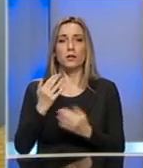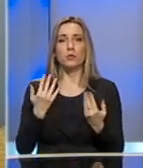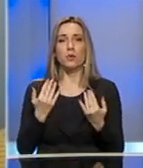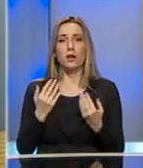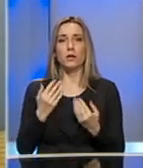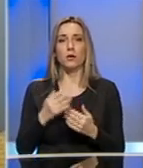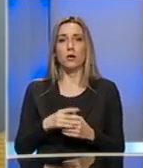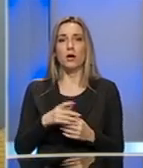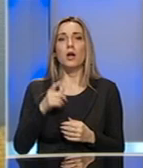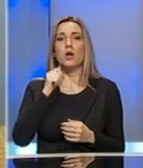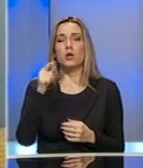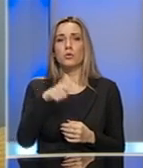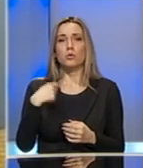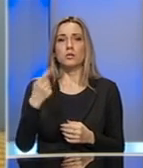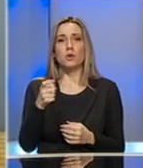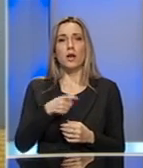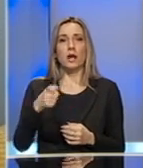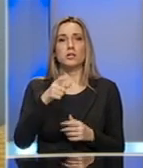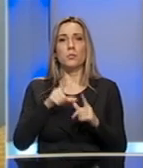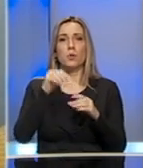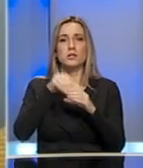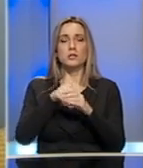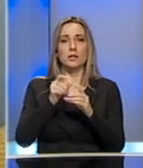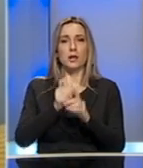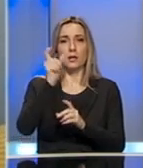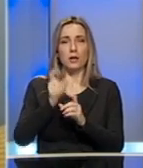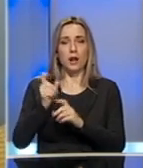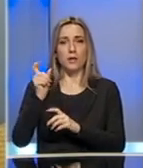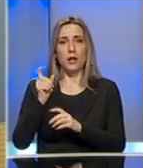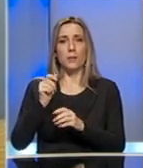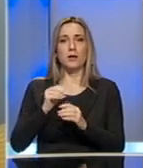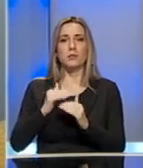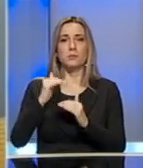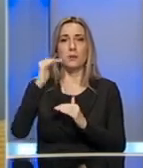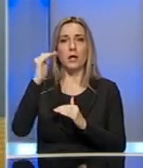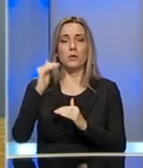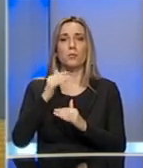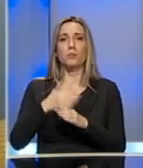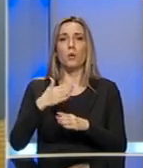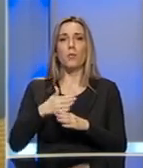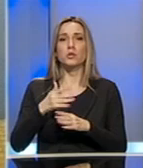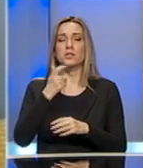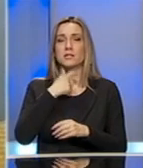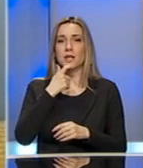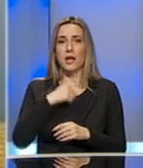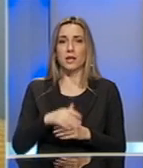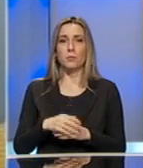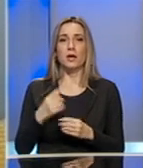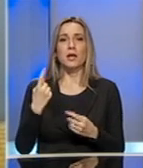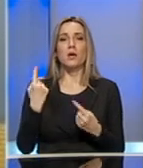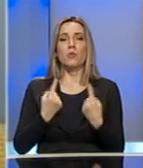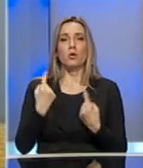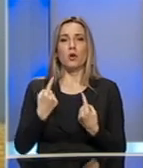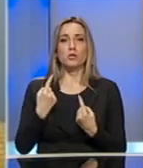Ukoliko ljudi su organizovani po haustorima, po spratovima oko pomoći starijim i iz ugrožene